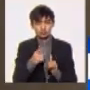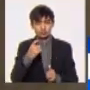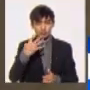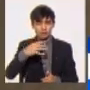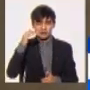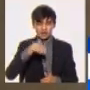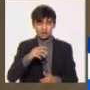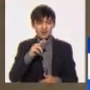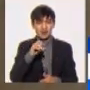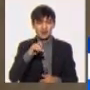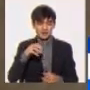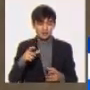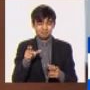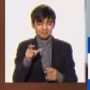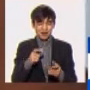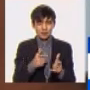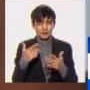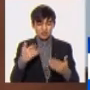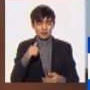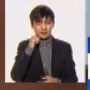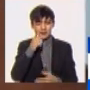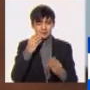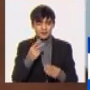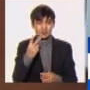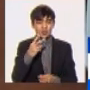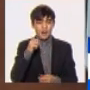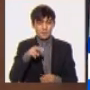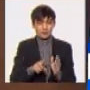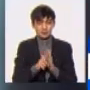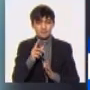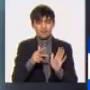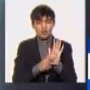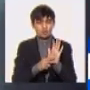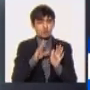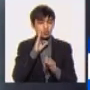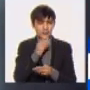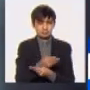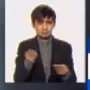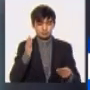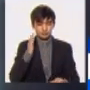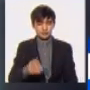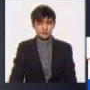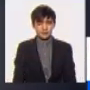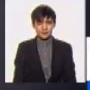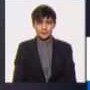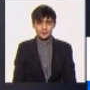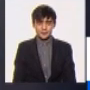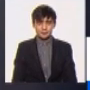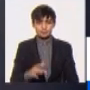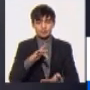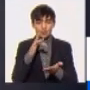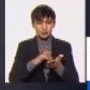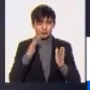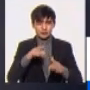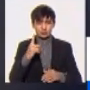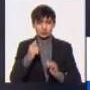дайындалған. Олар ертең, яғни 2 сәуір күні таңғы сағат 8-ден бастап таратылады. 161 КСК. Қалада